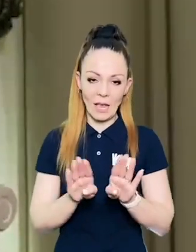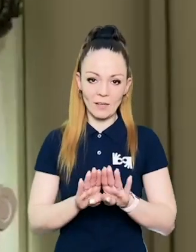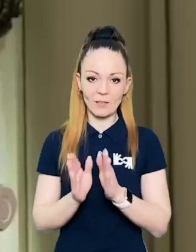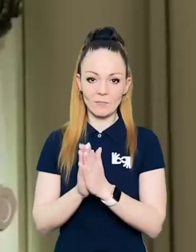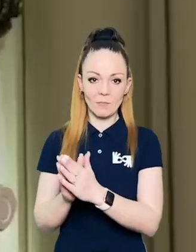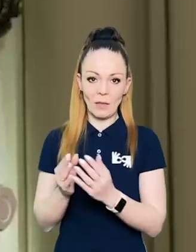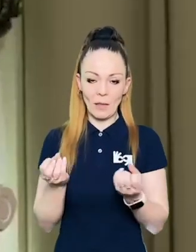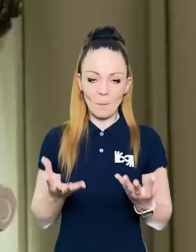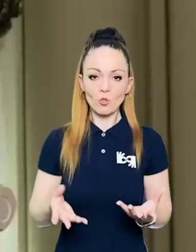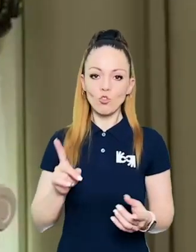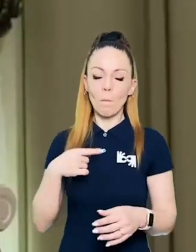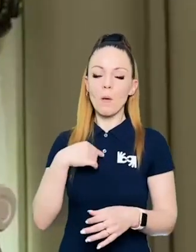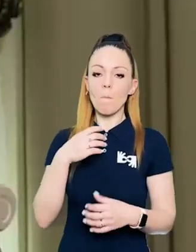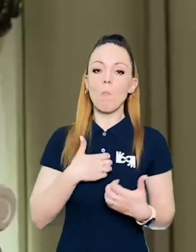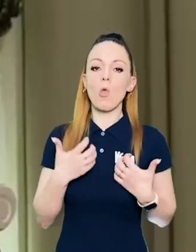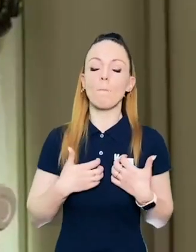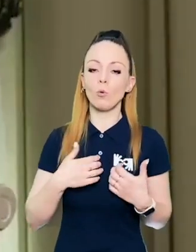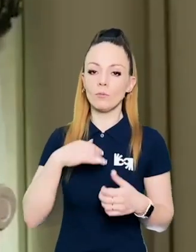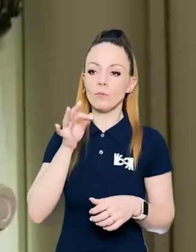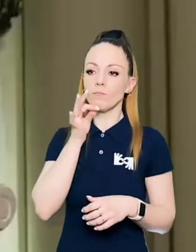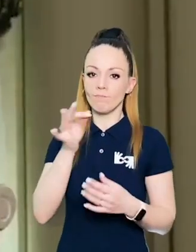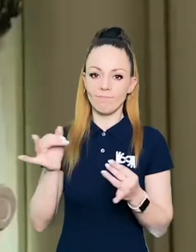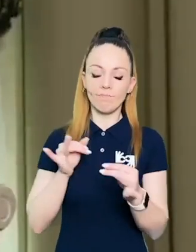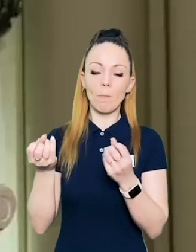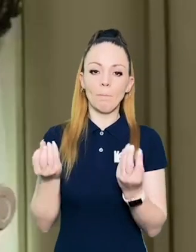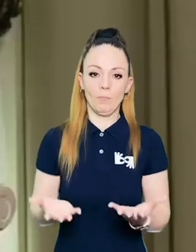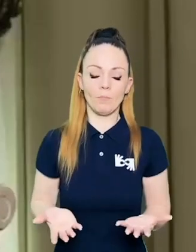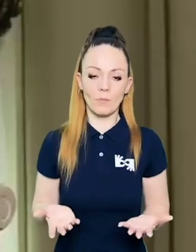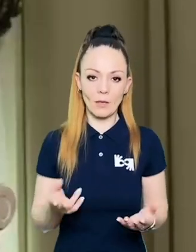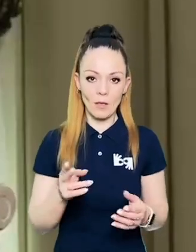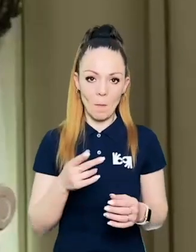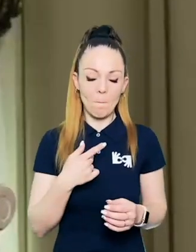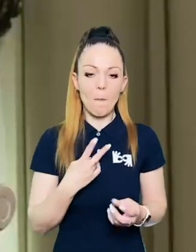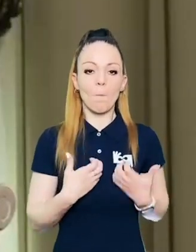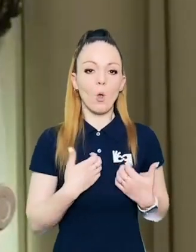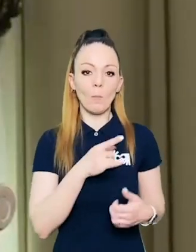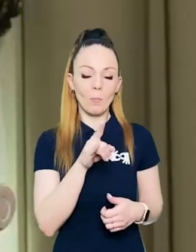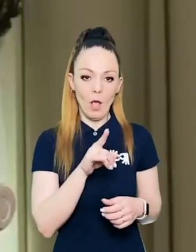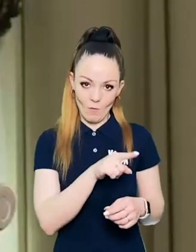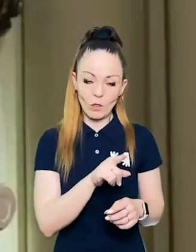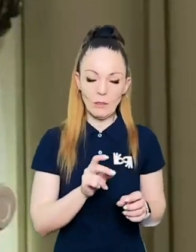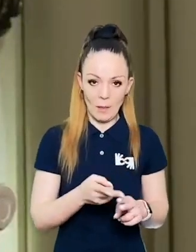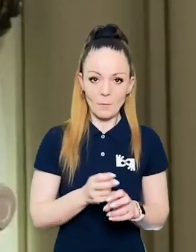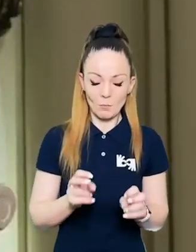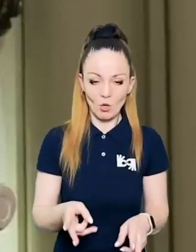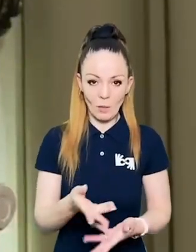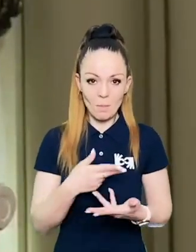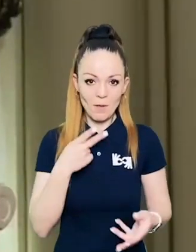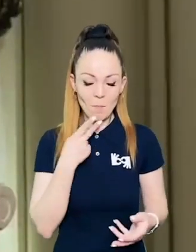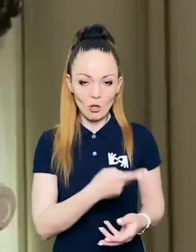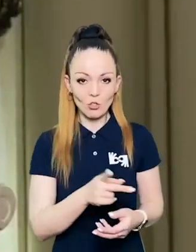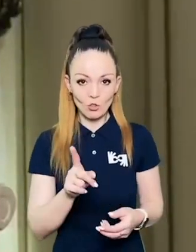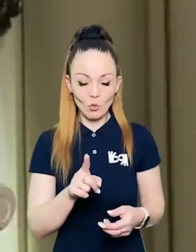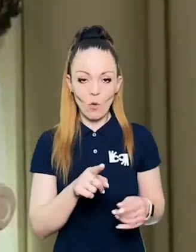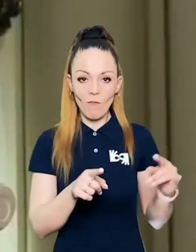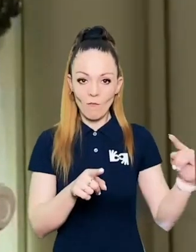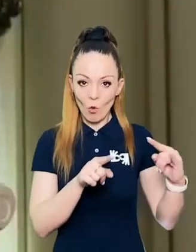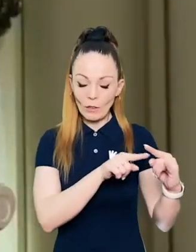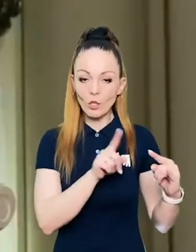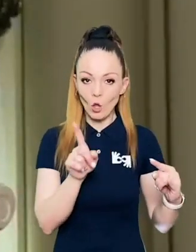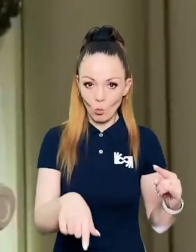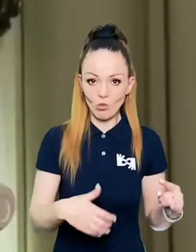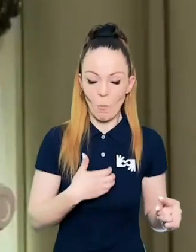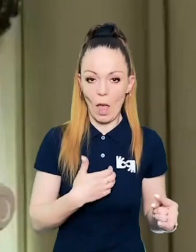так всі ці розмови. Не те, що ми боїмось літаків, хоча вони небезпечні. Але ми з вами бачили, вони також